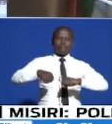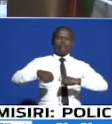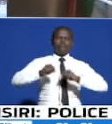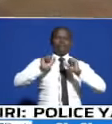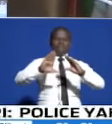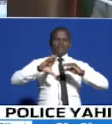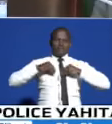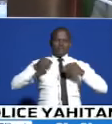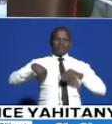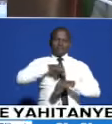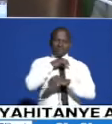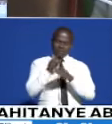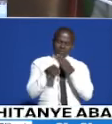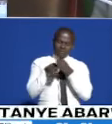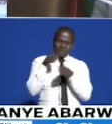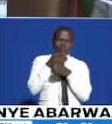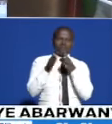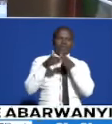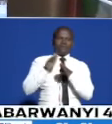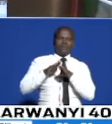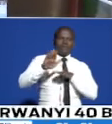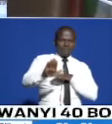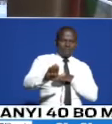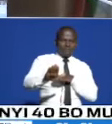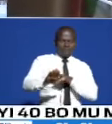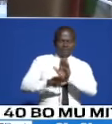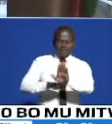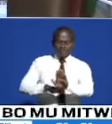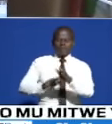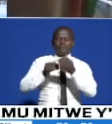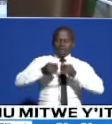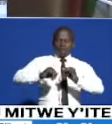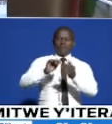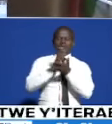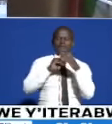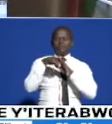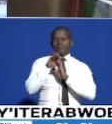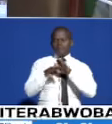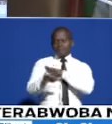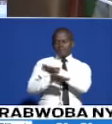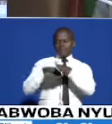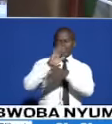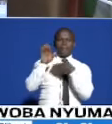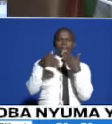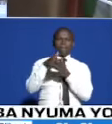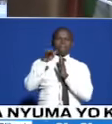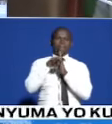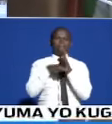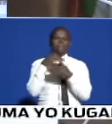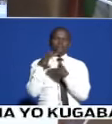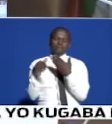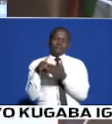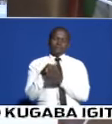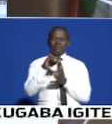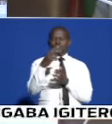Mureke twubakire kuri no ntambwe dushyira mu bikorwa imwe muri gahunda zibanze muri gahunda